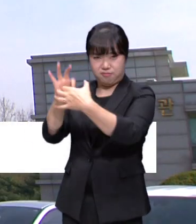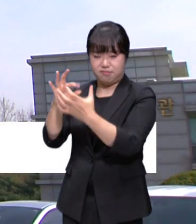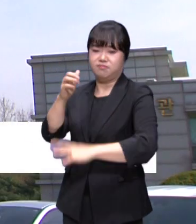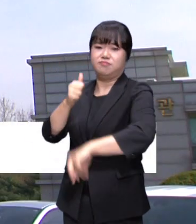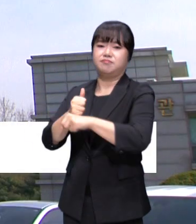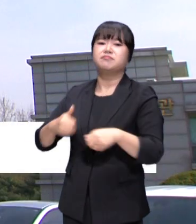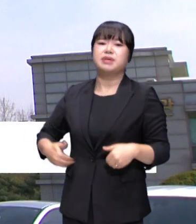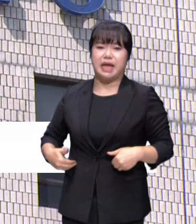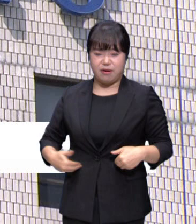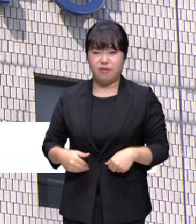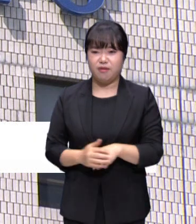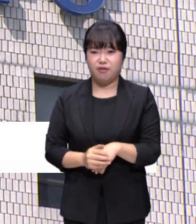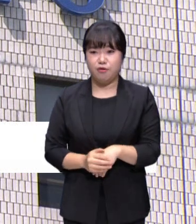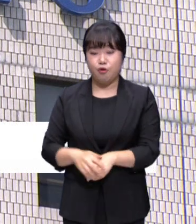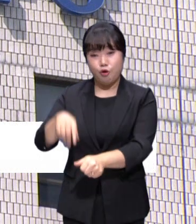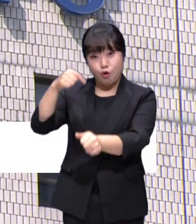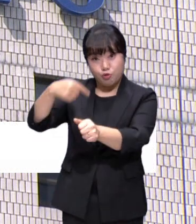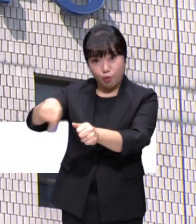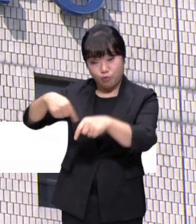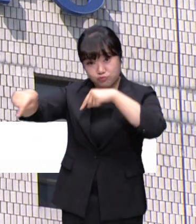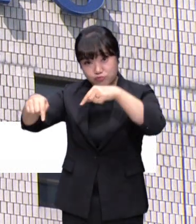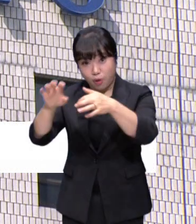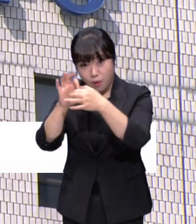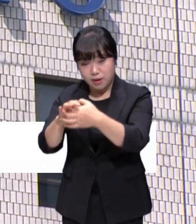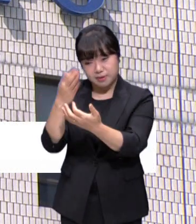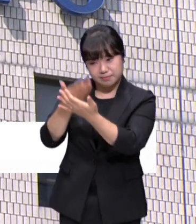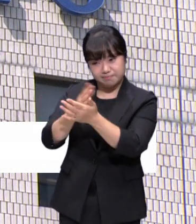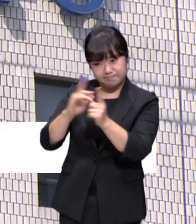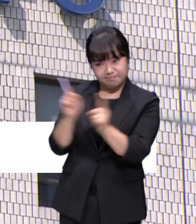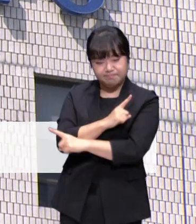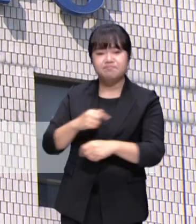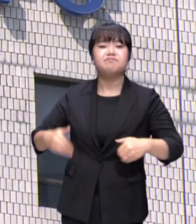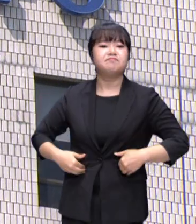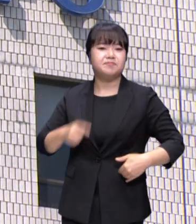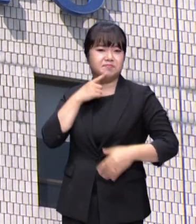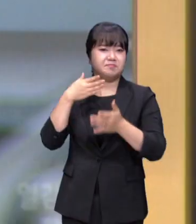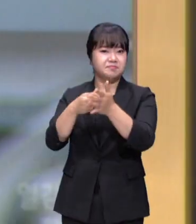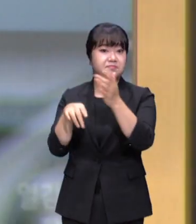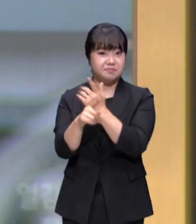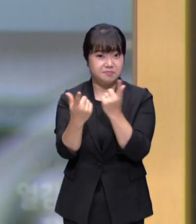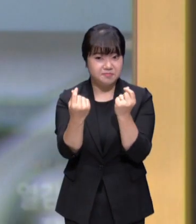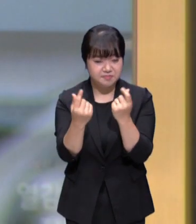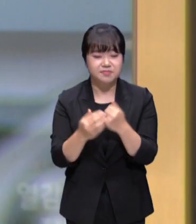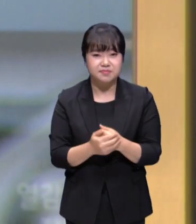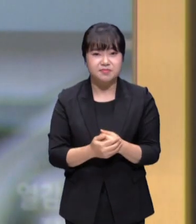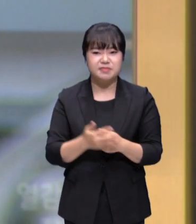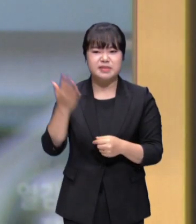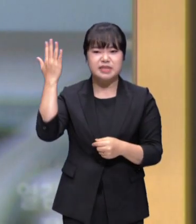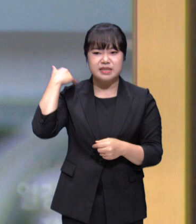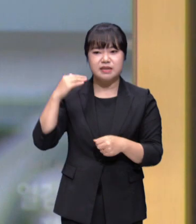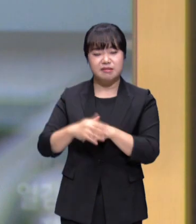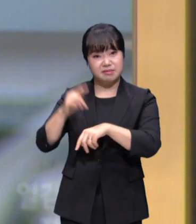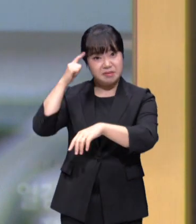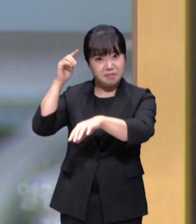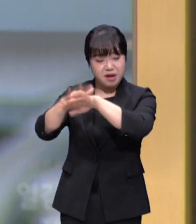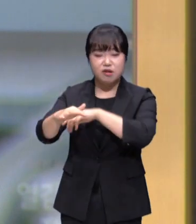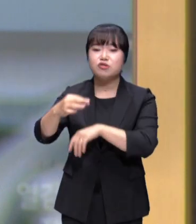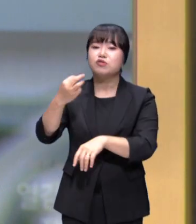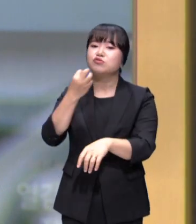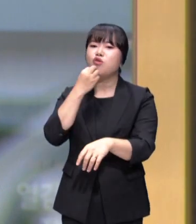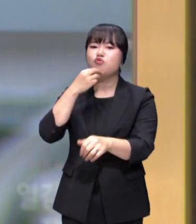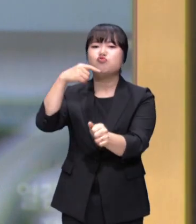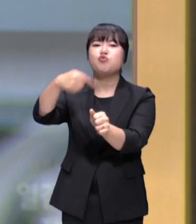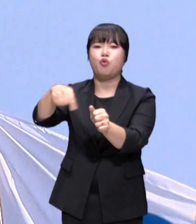있습니다. 교육 행정 역시 손을 볼 수 있다는 뜻입니다. 그동안 이념적으로 서울 교육이